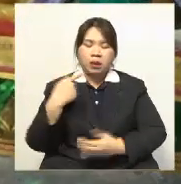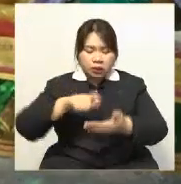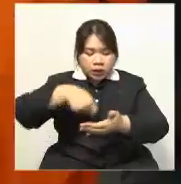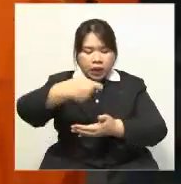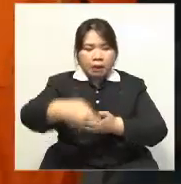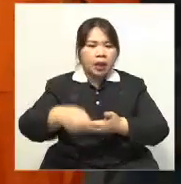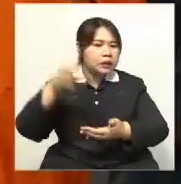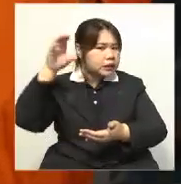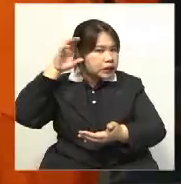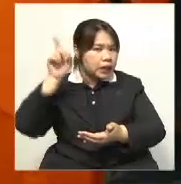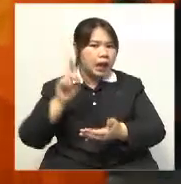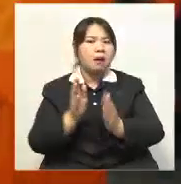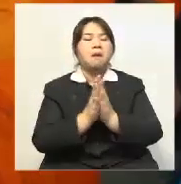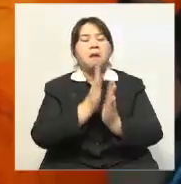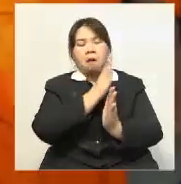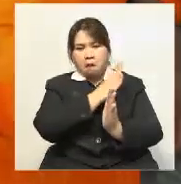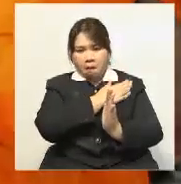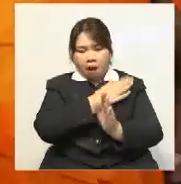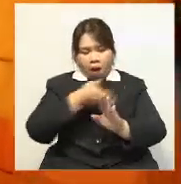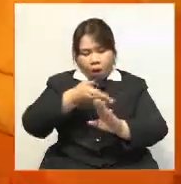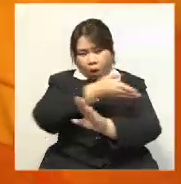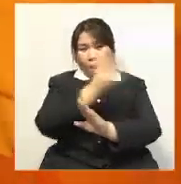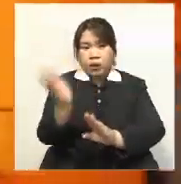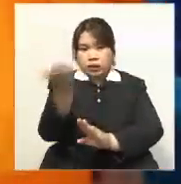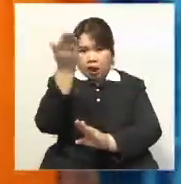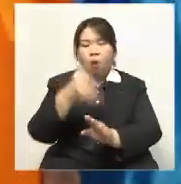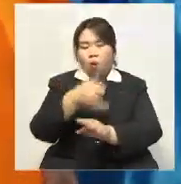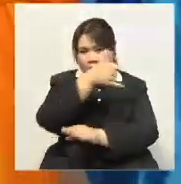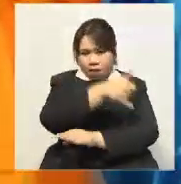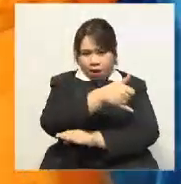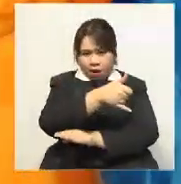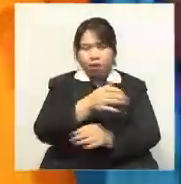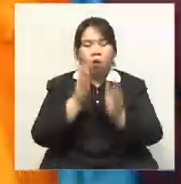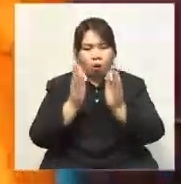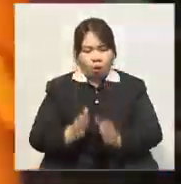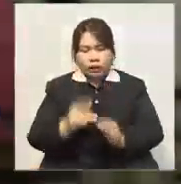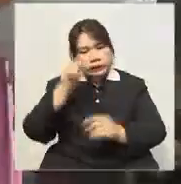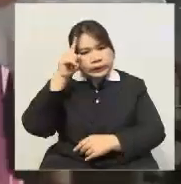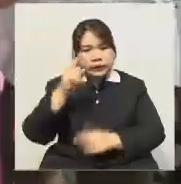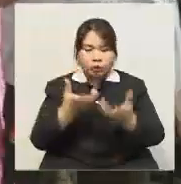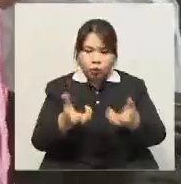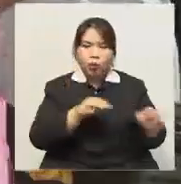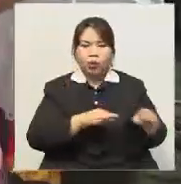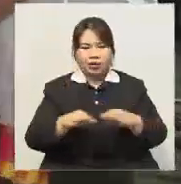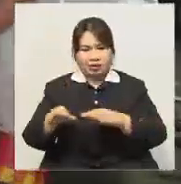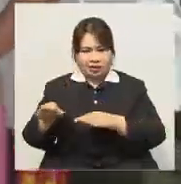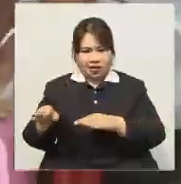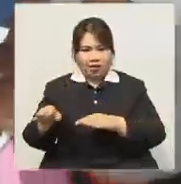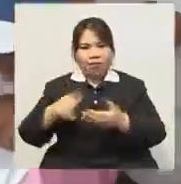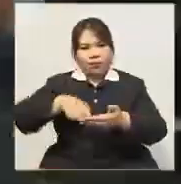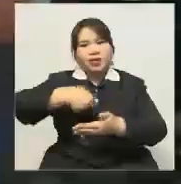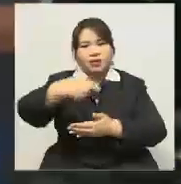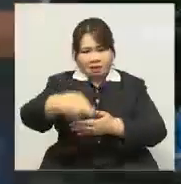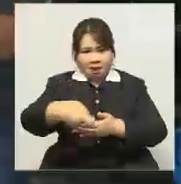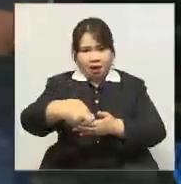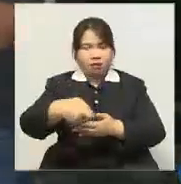ความเชื่อว่าพระอุปคุตจะมาโปรดชาวเมืองก่อนเวลารุ่งอรุณชาวบ้านก็จะตื่นกันตั้งแต่ดึกเลยครับเตรียมอาหารเอาไว้ใส่บาตรพระอุปคุต